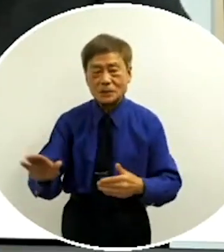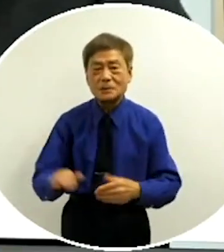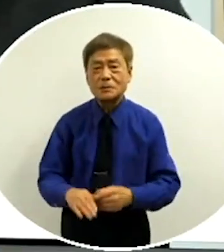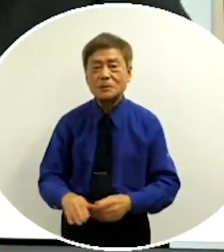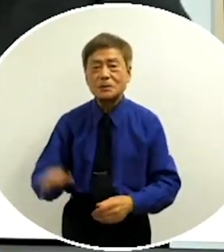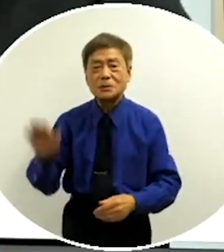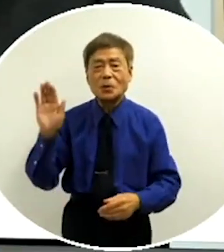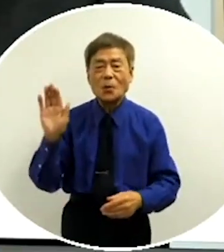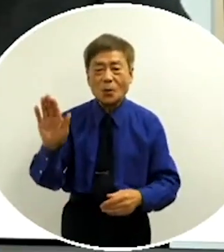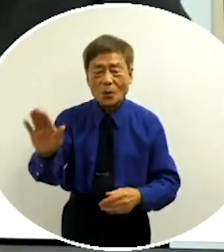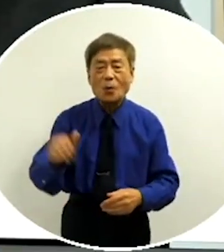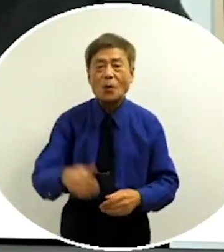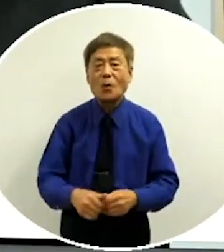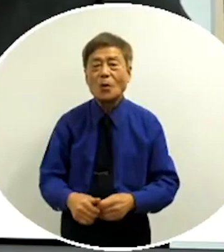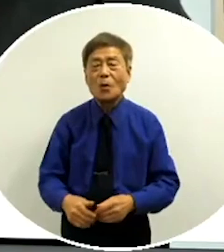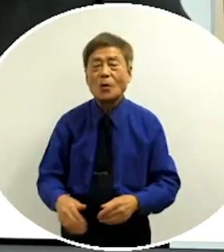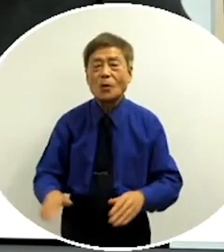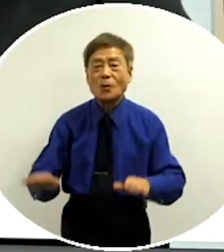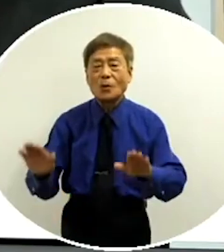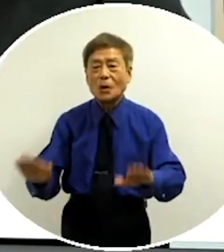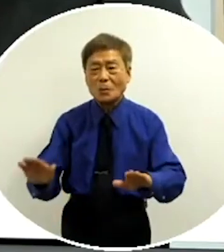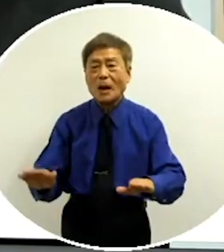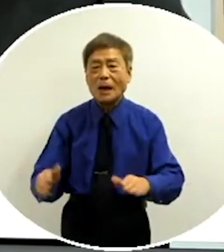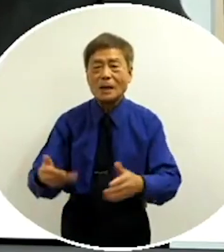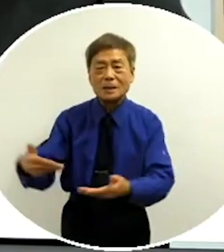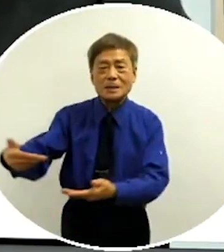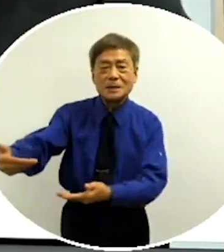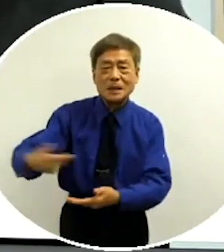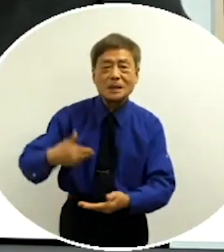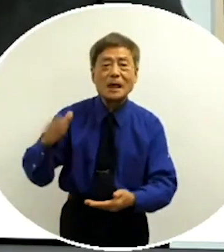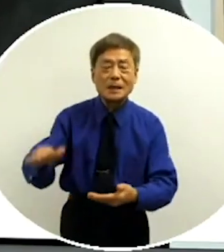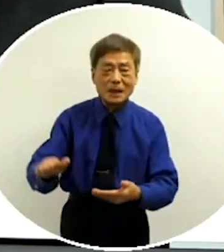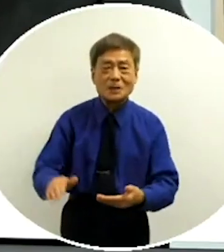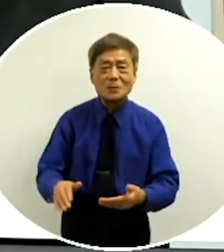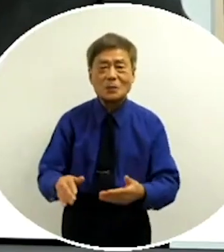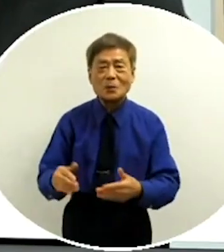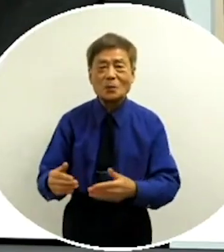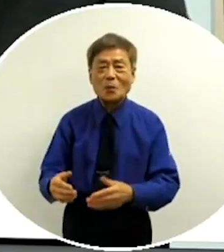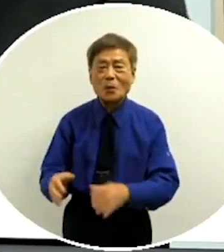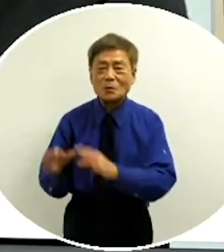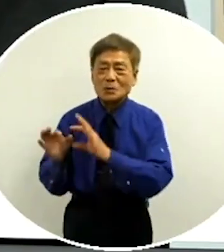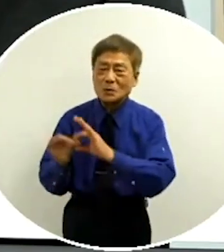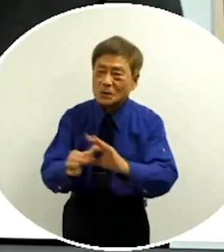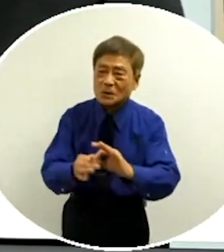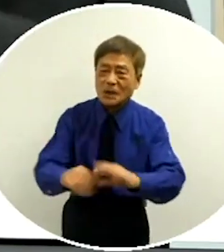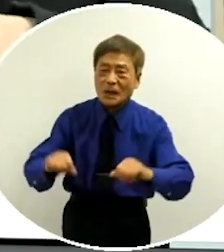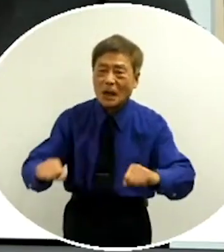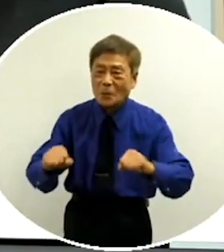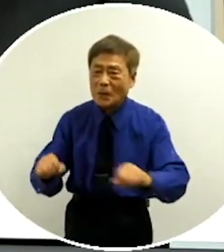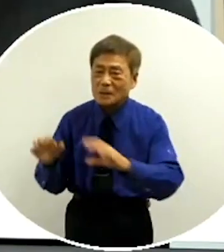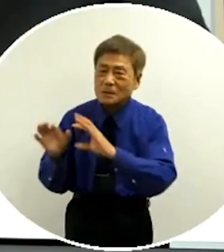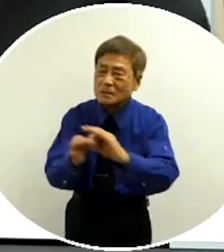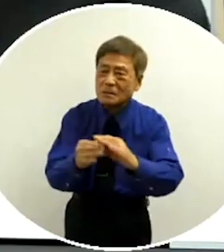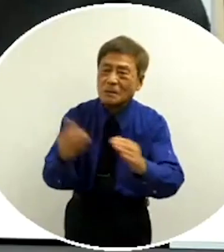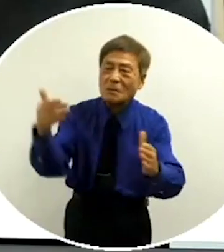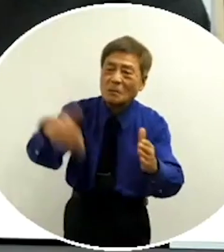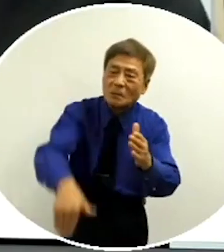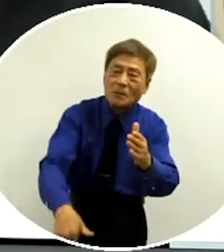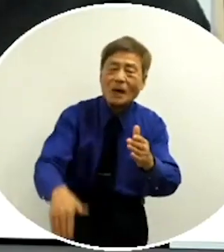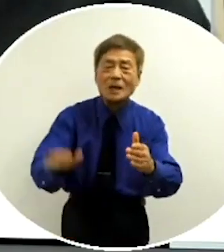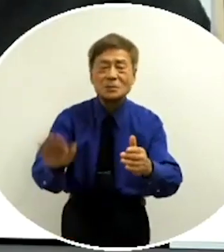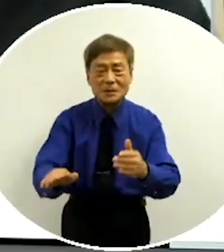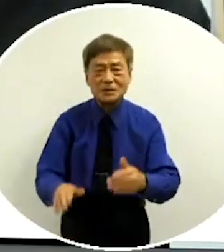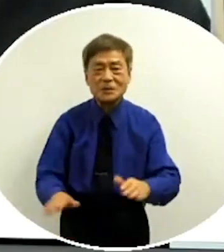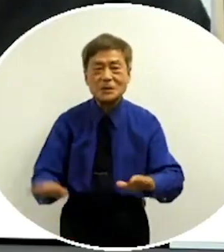やっぱりあのいくにか指摘がありましたけれども若干息切れをしてきたっていう感じもあると思っていますしつながる